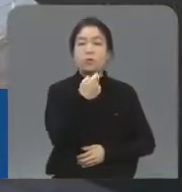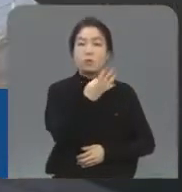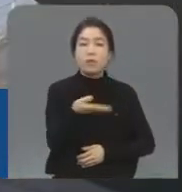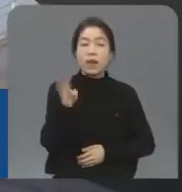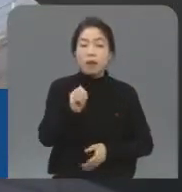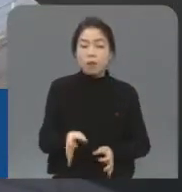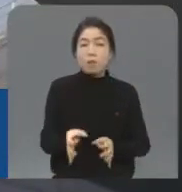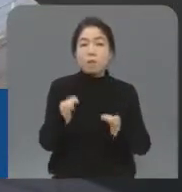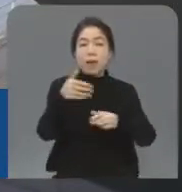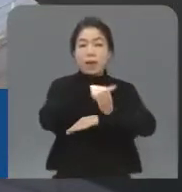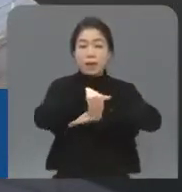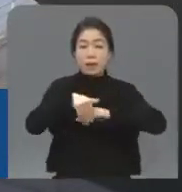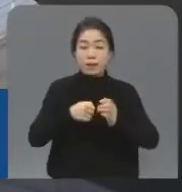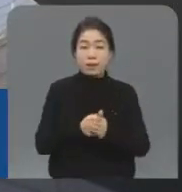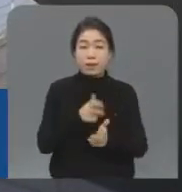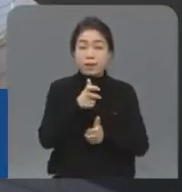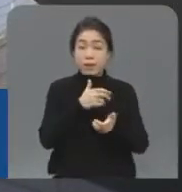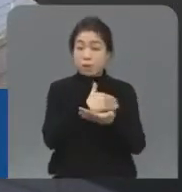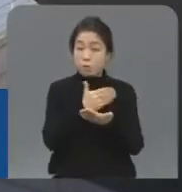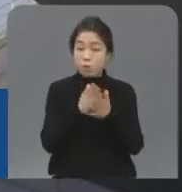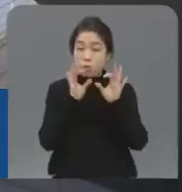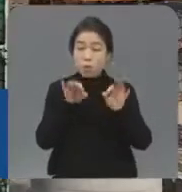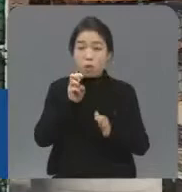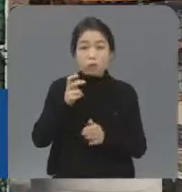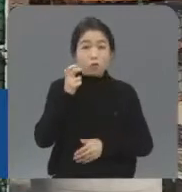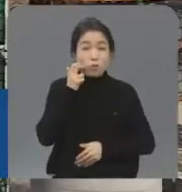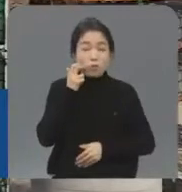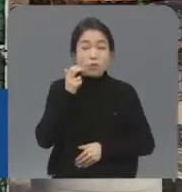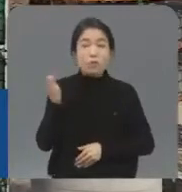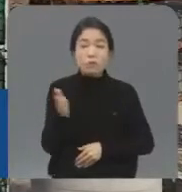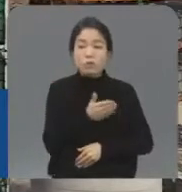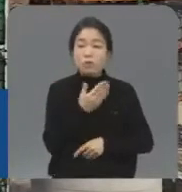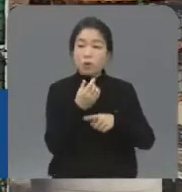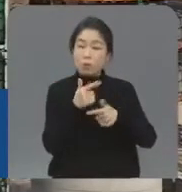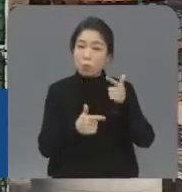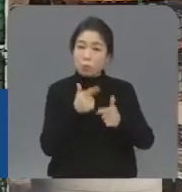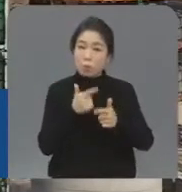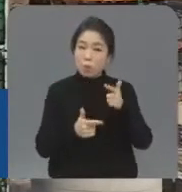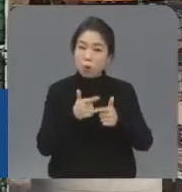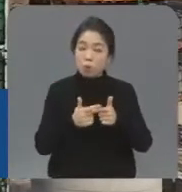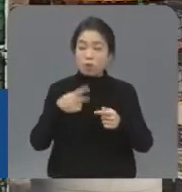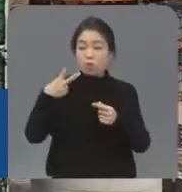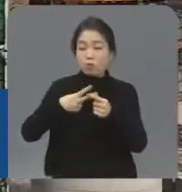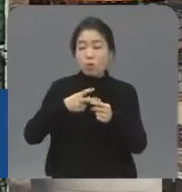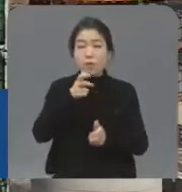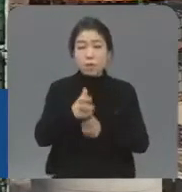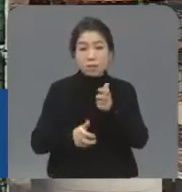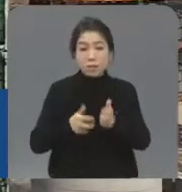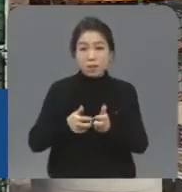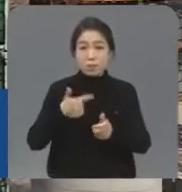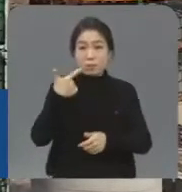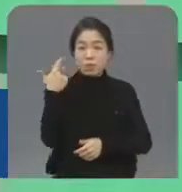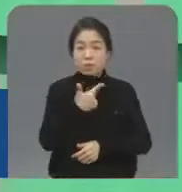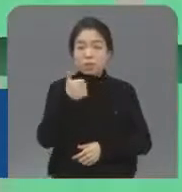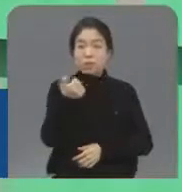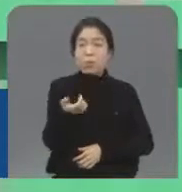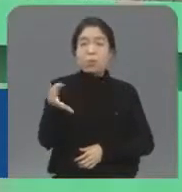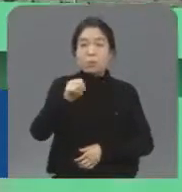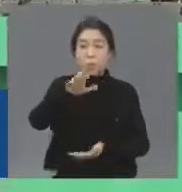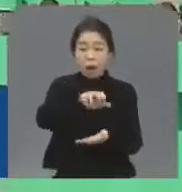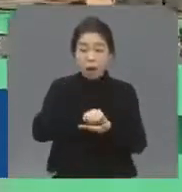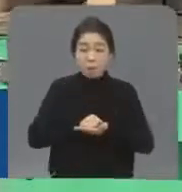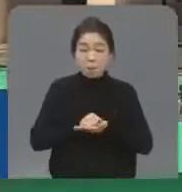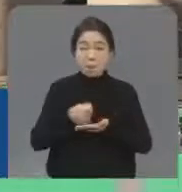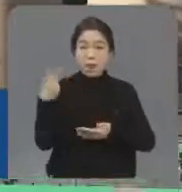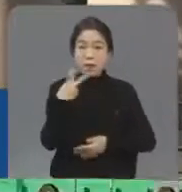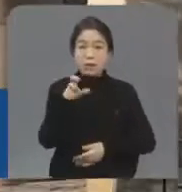투입됩니다 사업별로 보면 광주송정 에서 목포간 호남 고속철도 2단계 사업의 6000 50억원이 확보돼